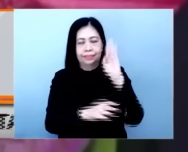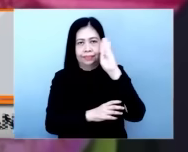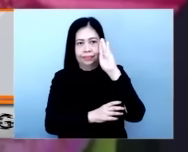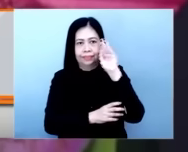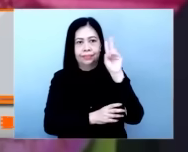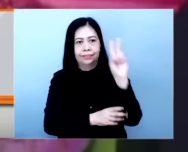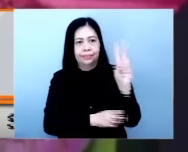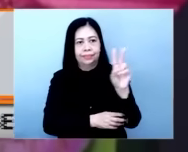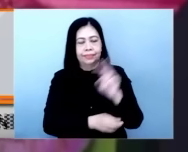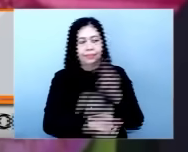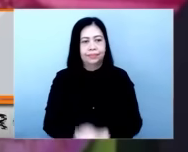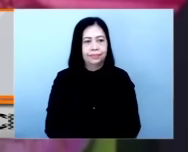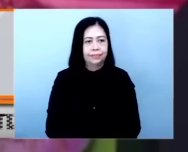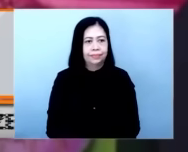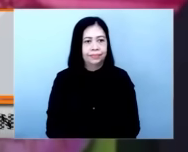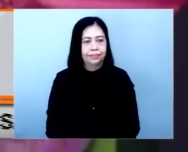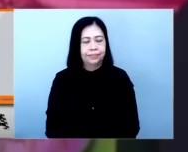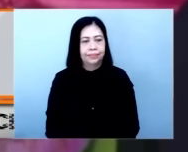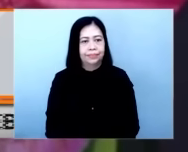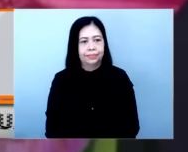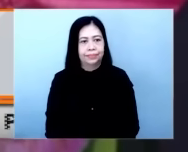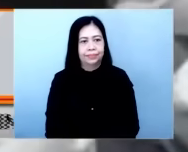R. Marcos Jr.